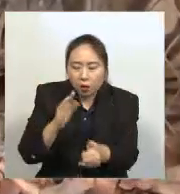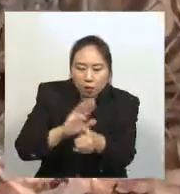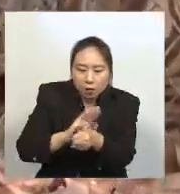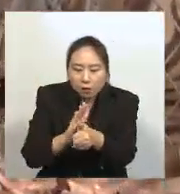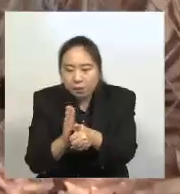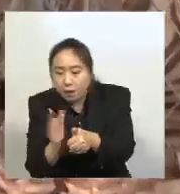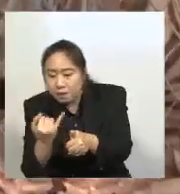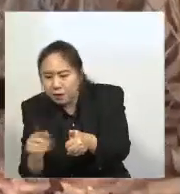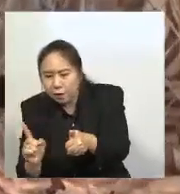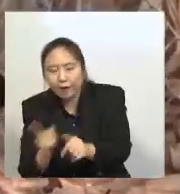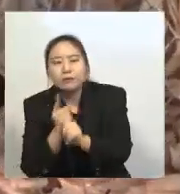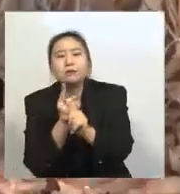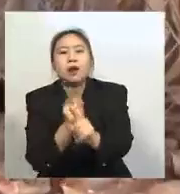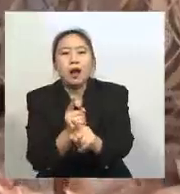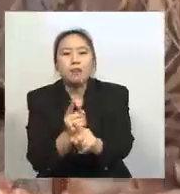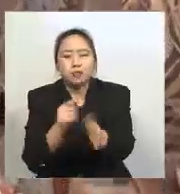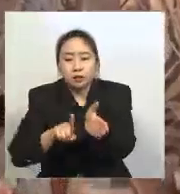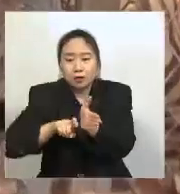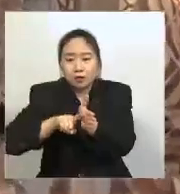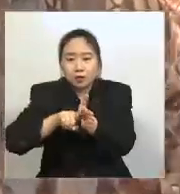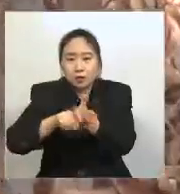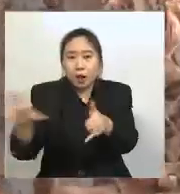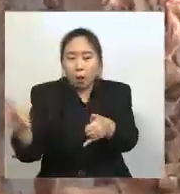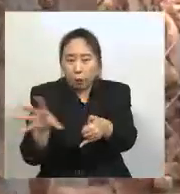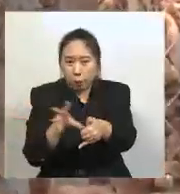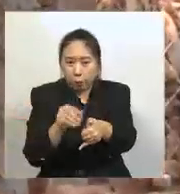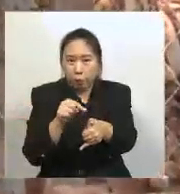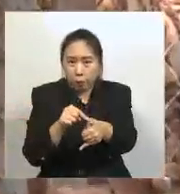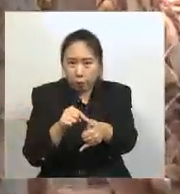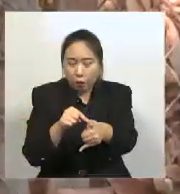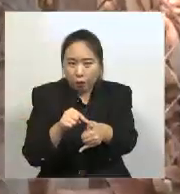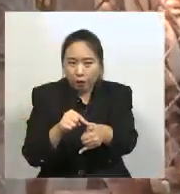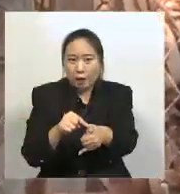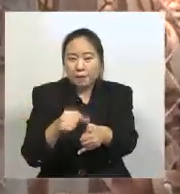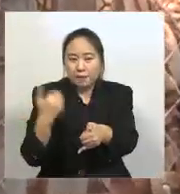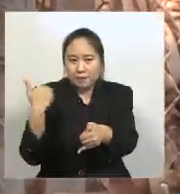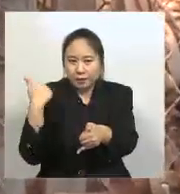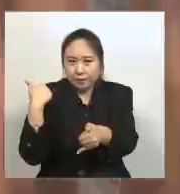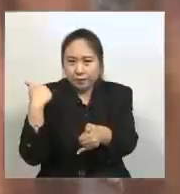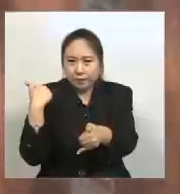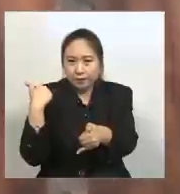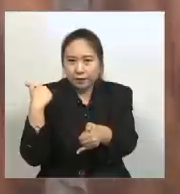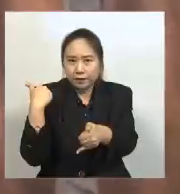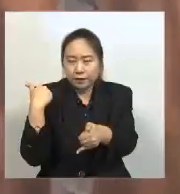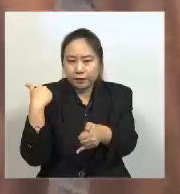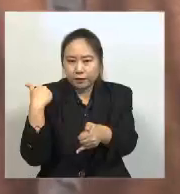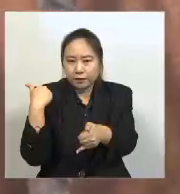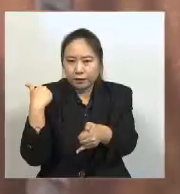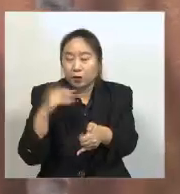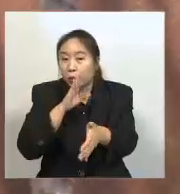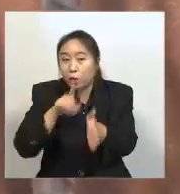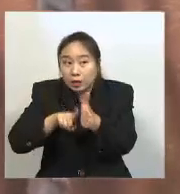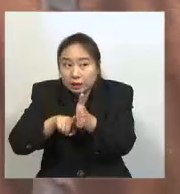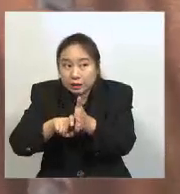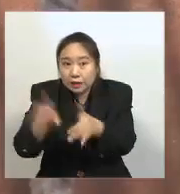าการไปแม้จะติดเชื้อแม้ติดเชื้อจะมีความผิดปกติเมื่อติดเชื้อ